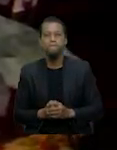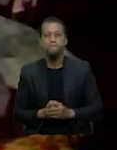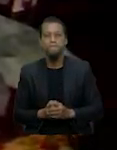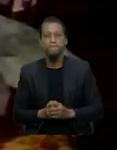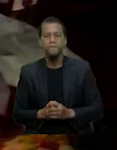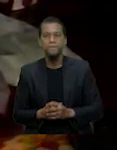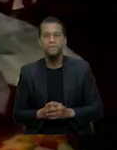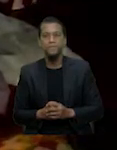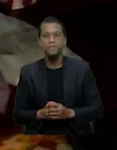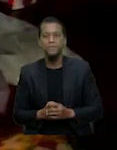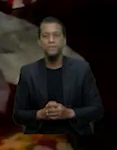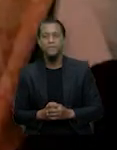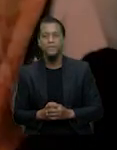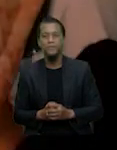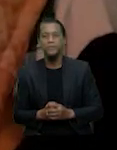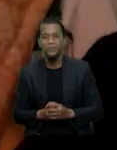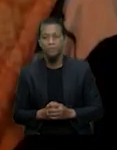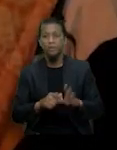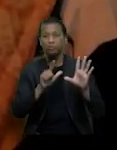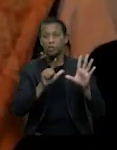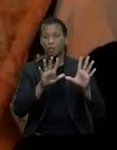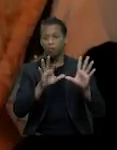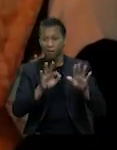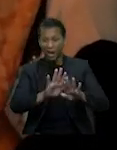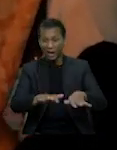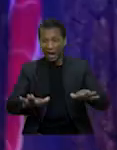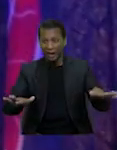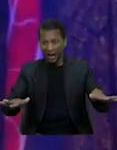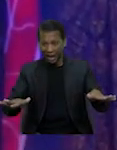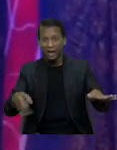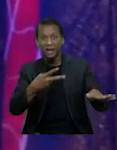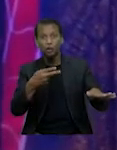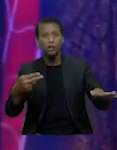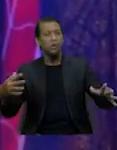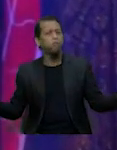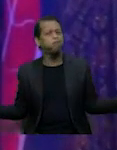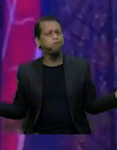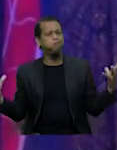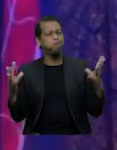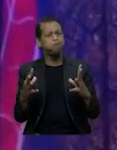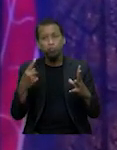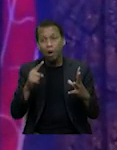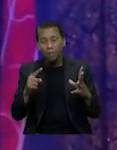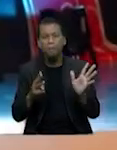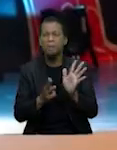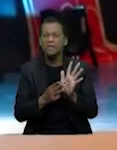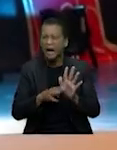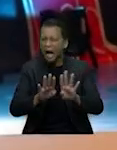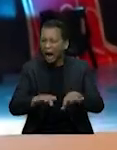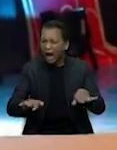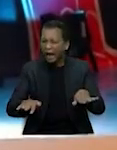Dihadiri juga oleh perwakilan 750 anak dari seluruh Indonesia, pertemuan ini untuk merumuskan persoalan dan aspirasi anak yang masih terjadi saat